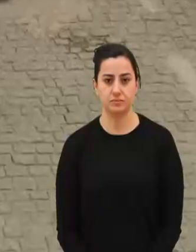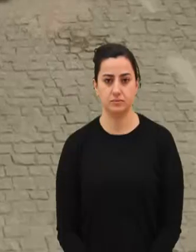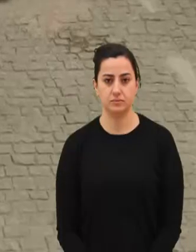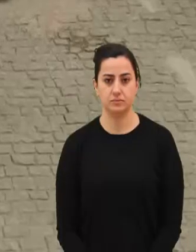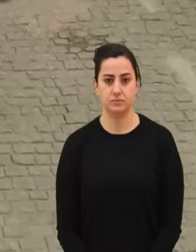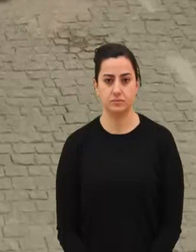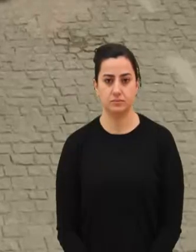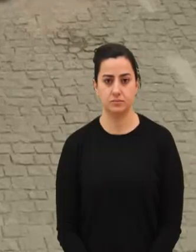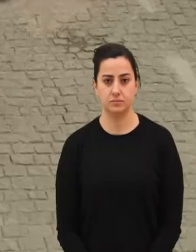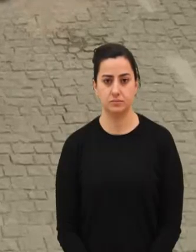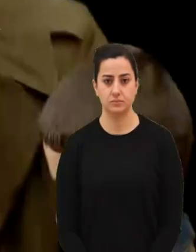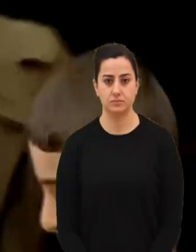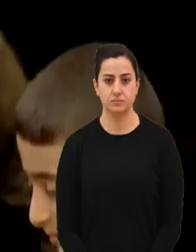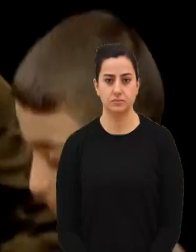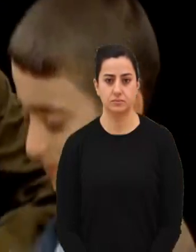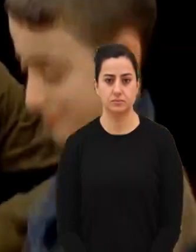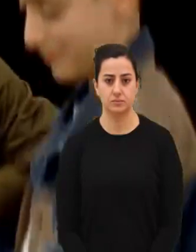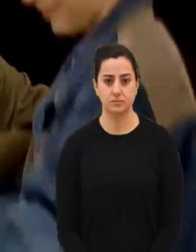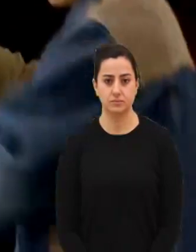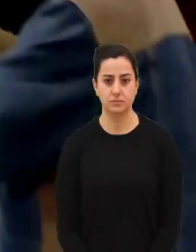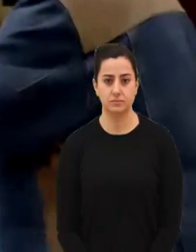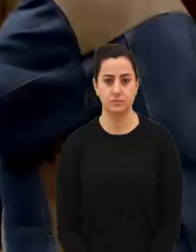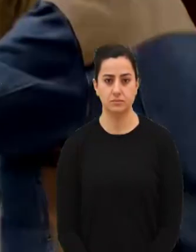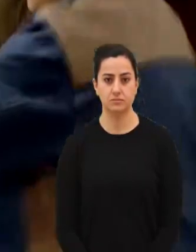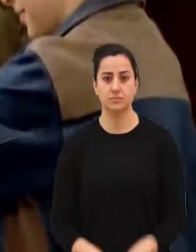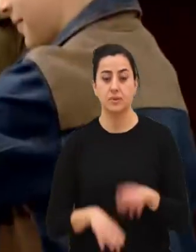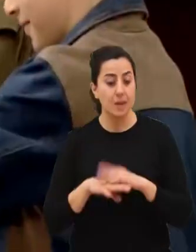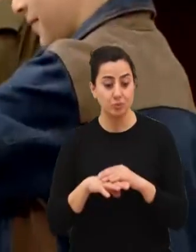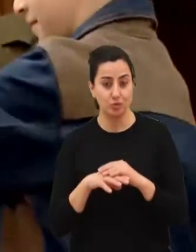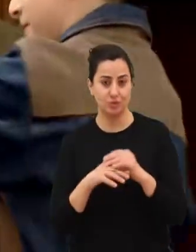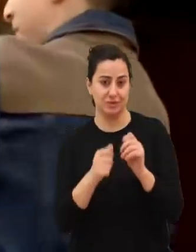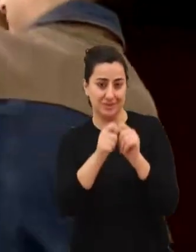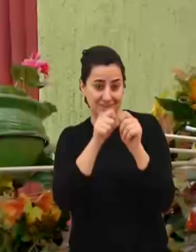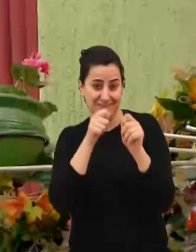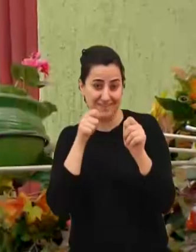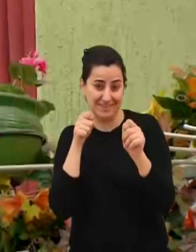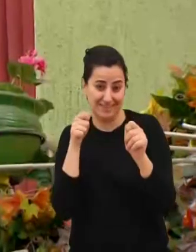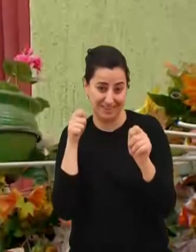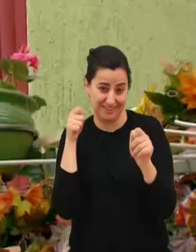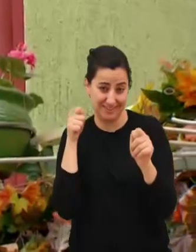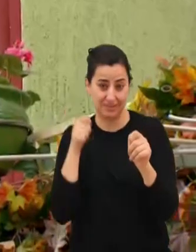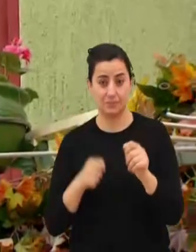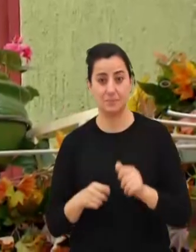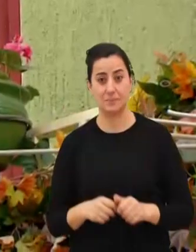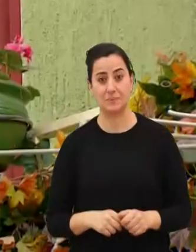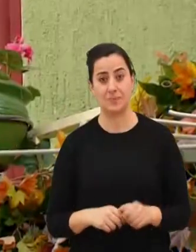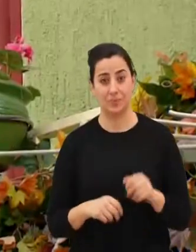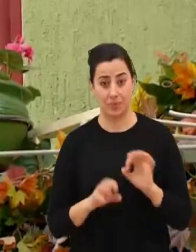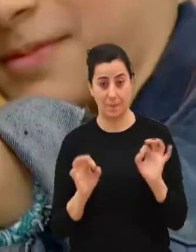Gel. Evet şimdi ne yapıyoruz? Şöyle geriyoruz. Gerelim bakalım. Taşı da